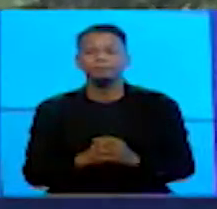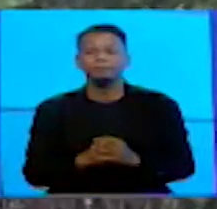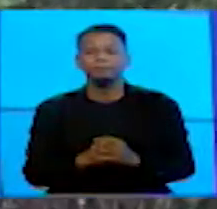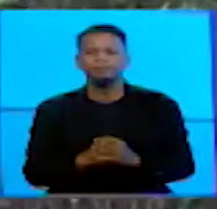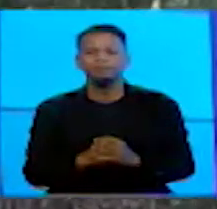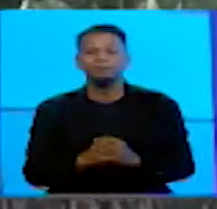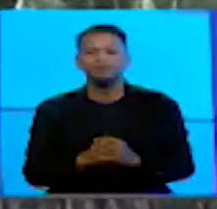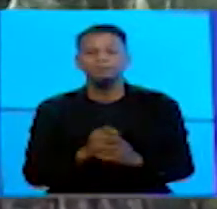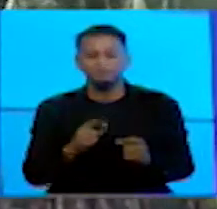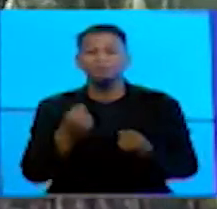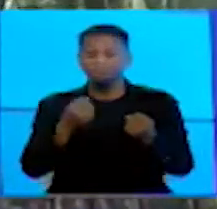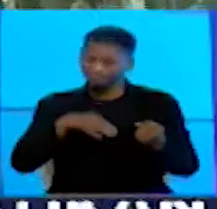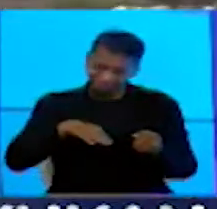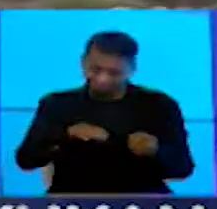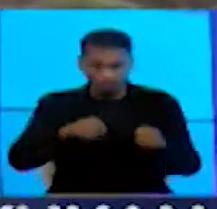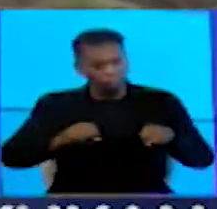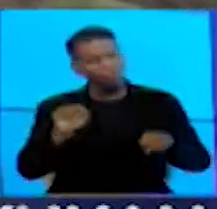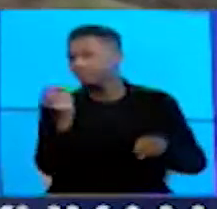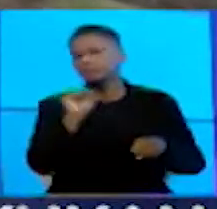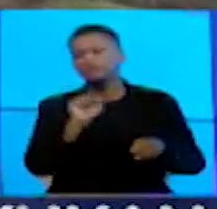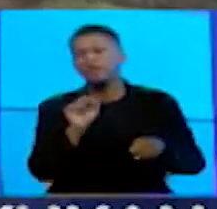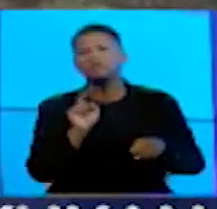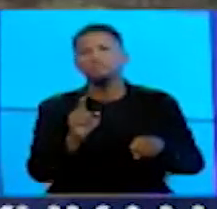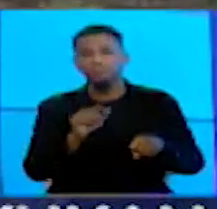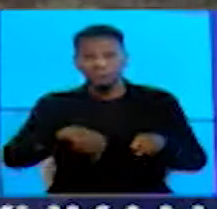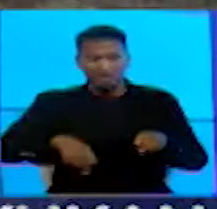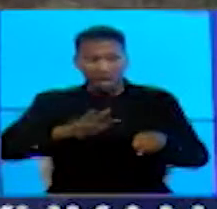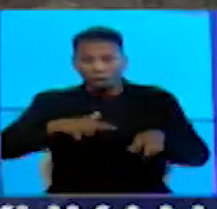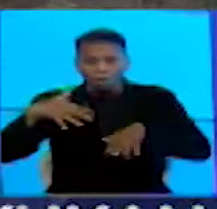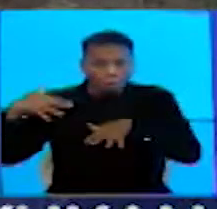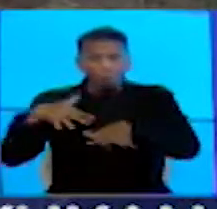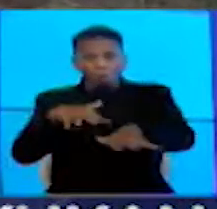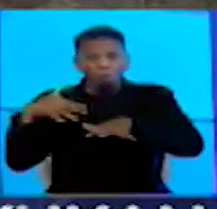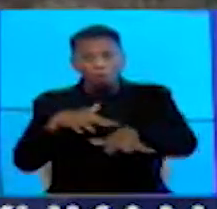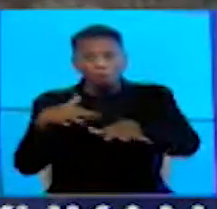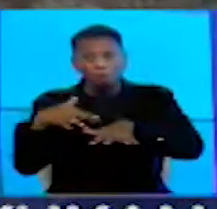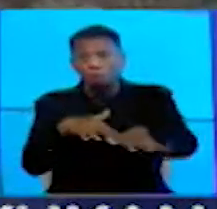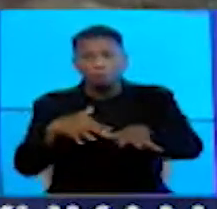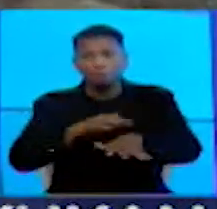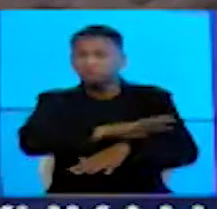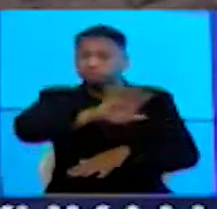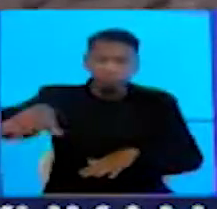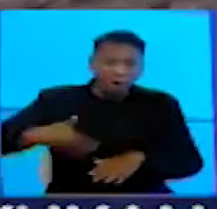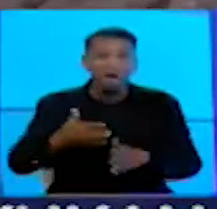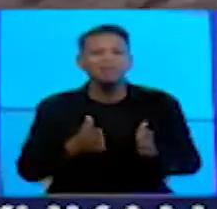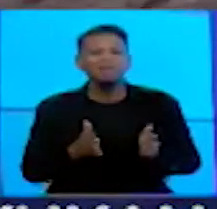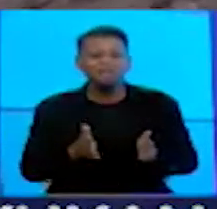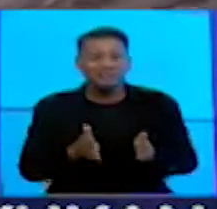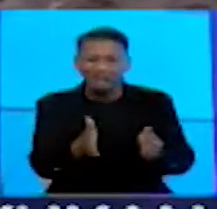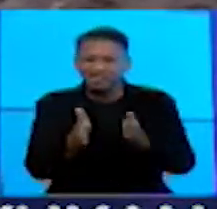Belum bisa. Banjir bandang di Kabupaten Brebes merusak infrastruktur jalan, jembatan, serta pipa air bersih ke permukiman